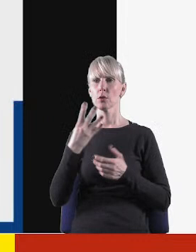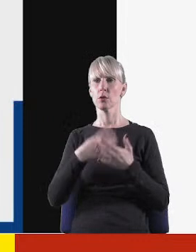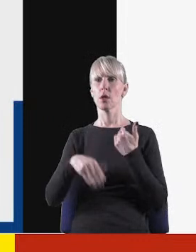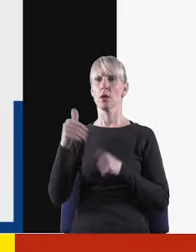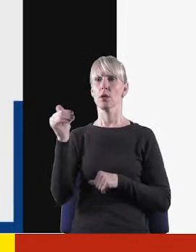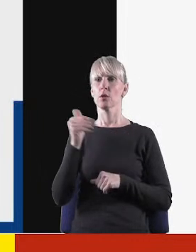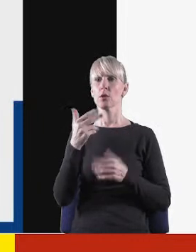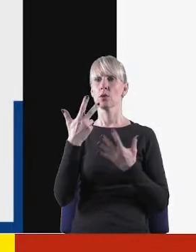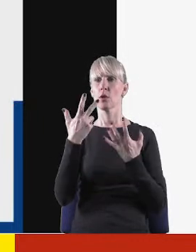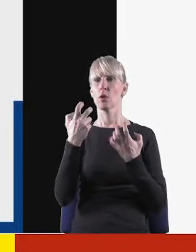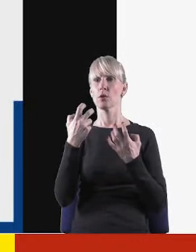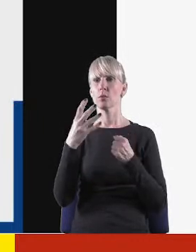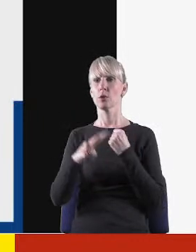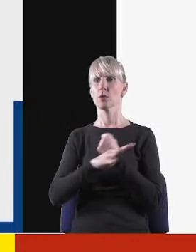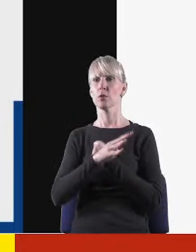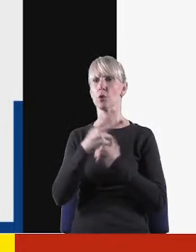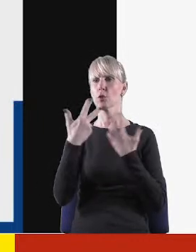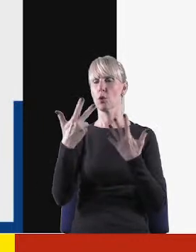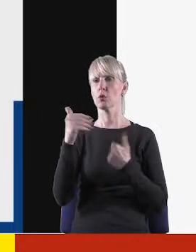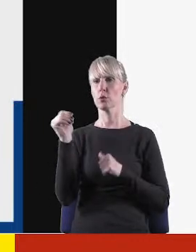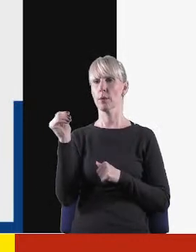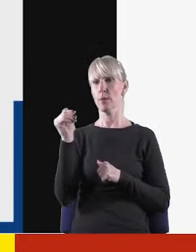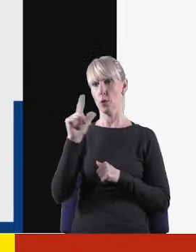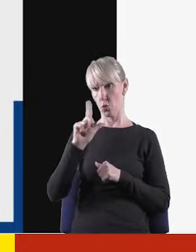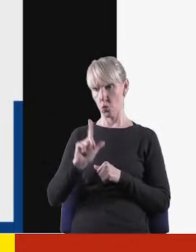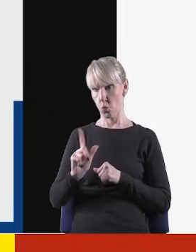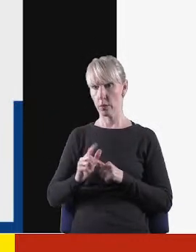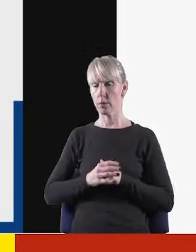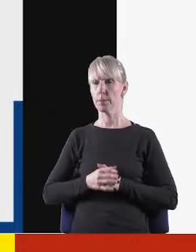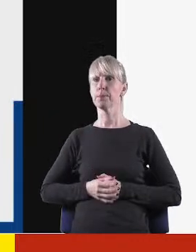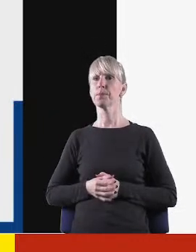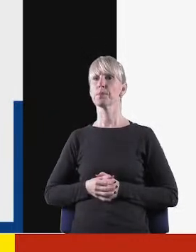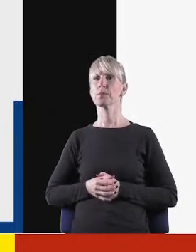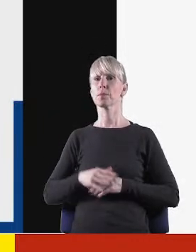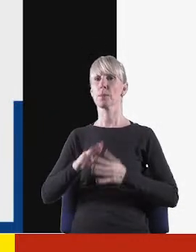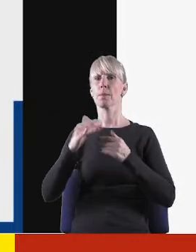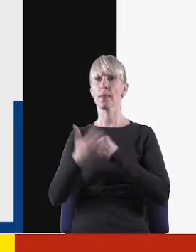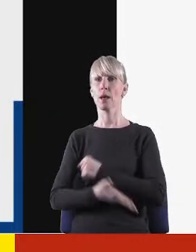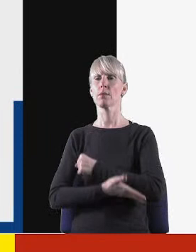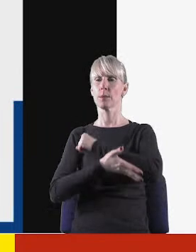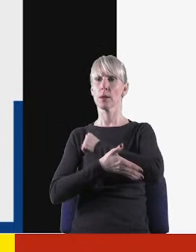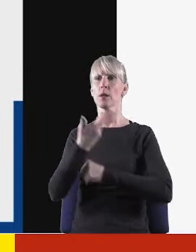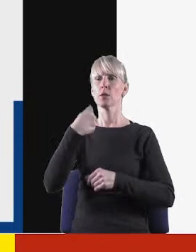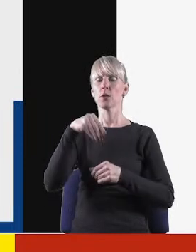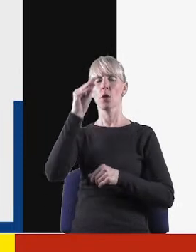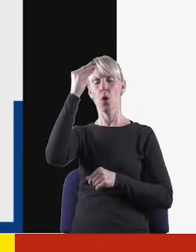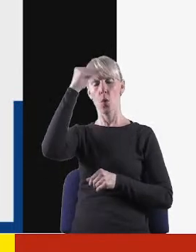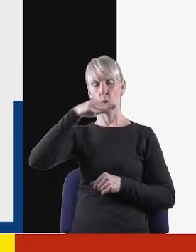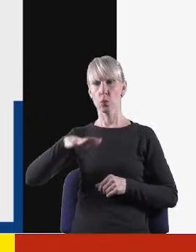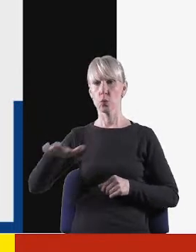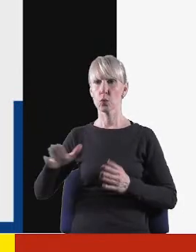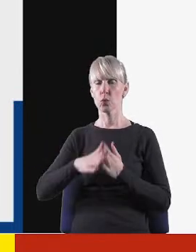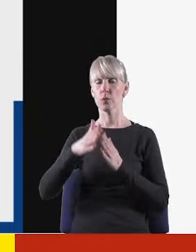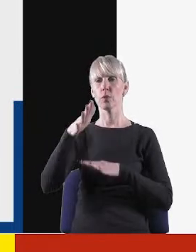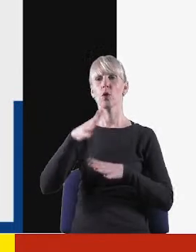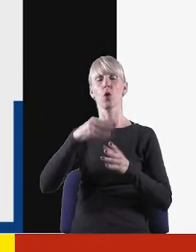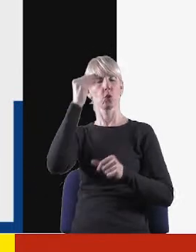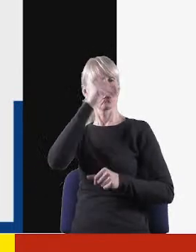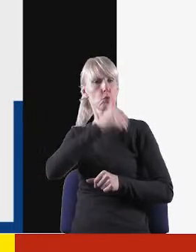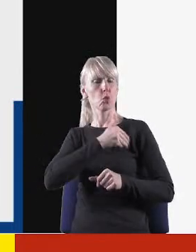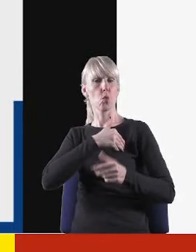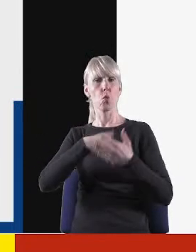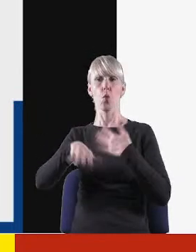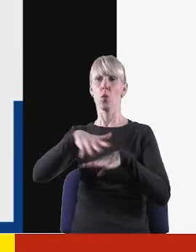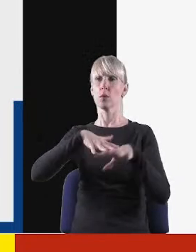898 zł. Jeśli chodzi o realizację projektów wspierających uczniów szkół zawodowych, to doskonale Państwu